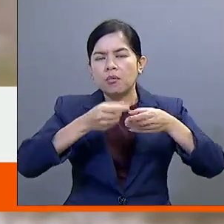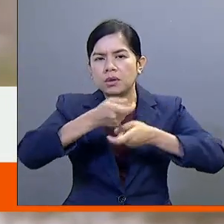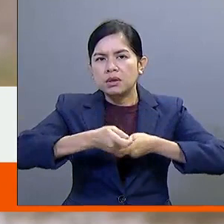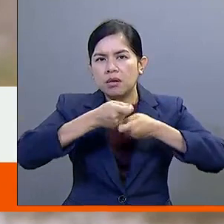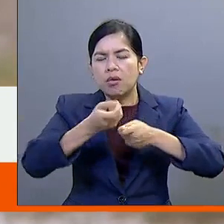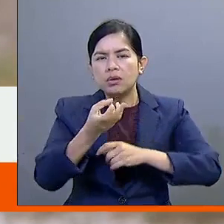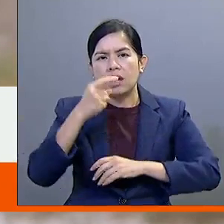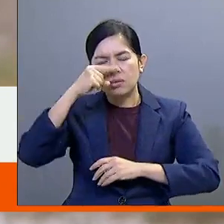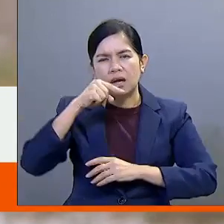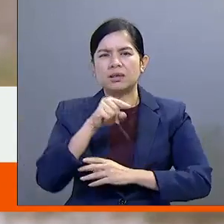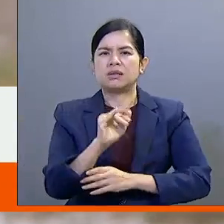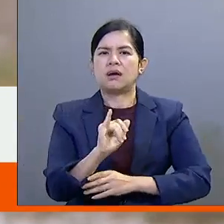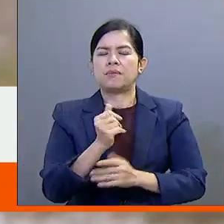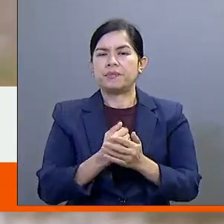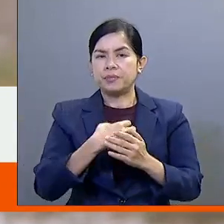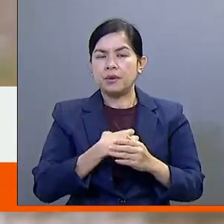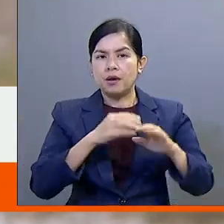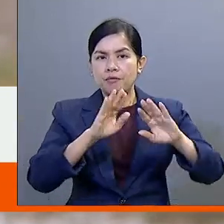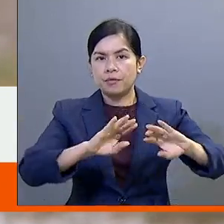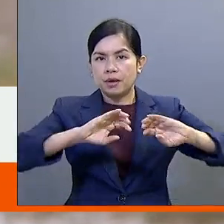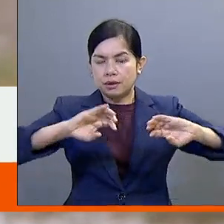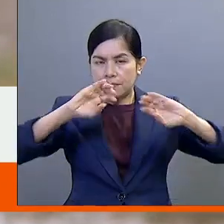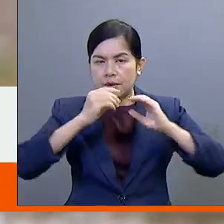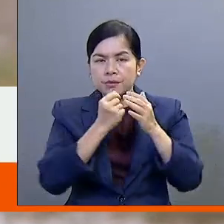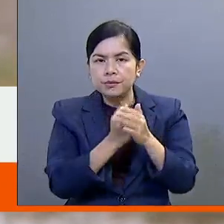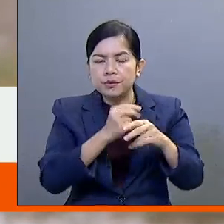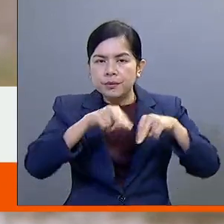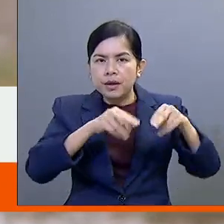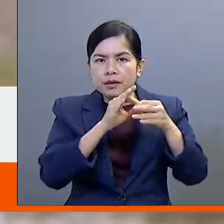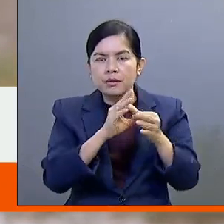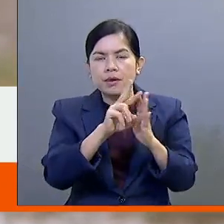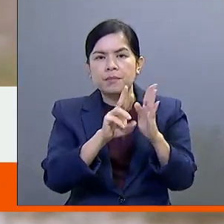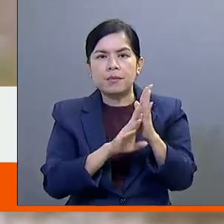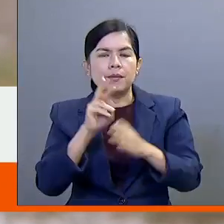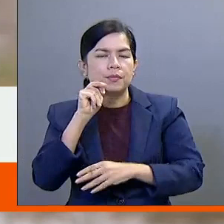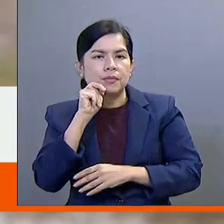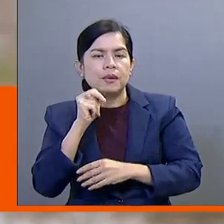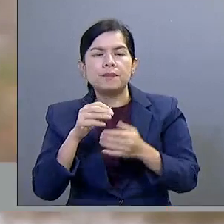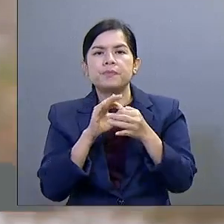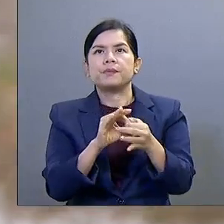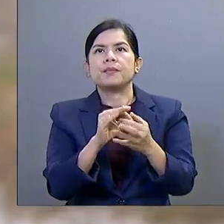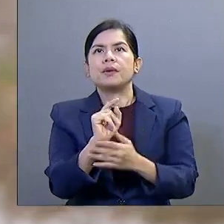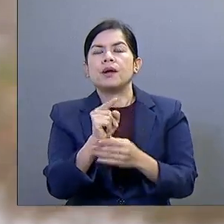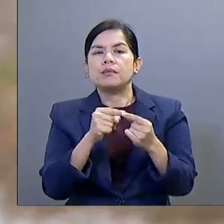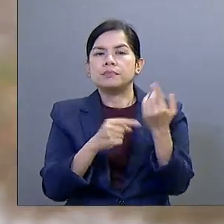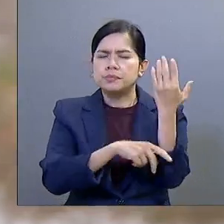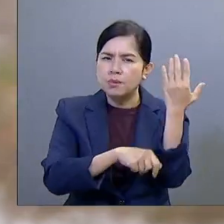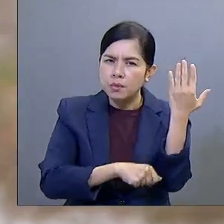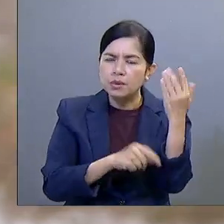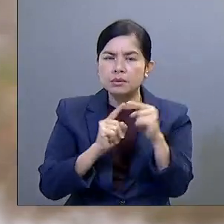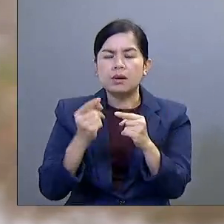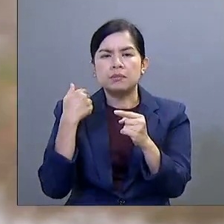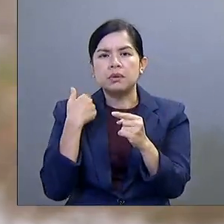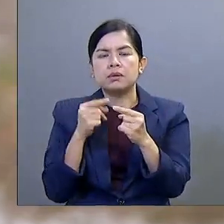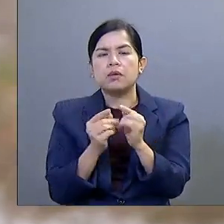ฐเข้ามาดูแลเรื่องแหล่งน้ำเรื่องการใช้ปุ๋ยเคมี